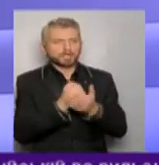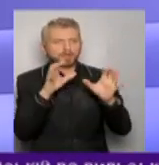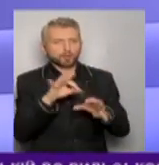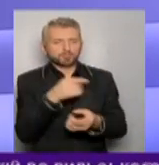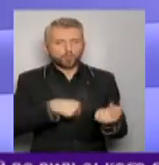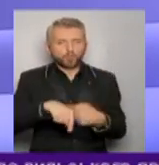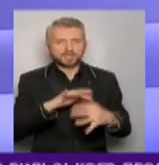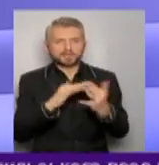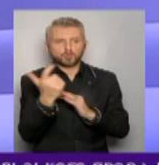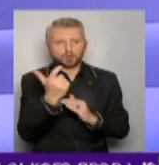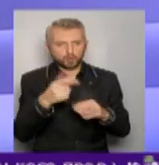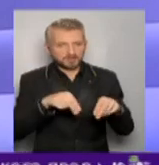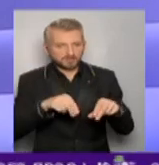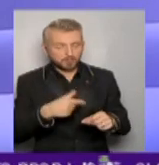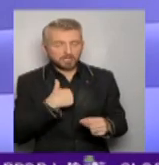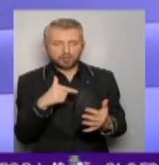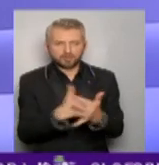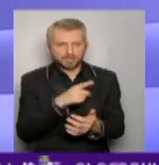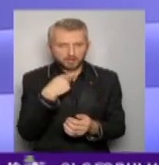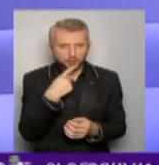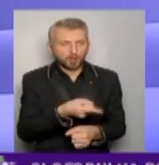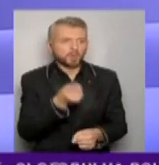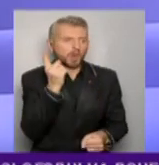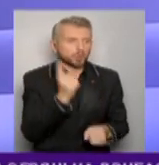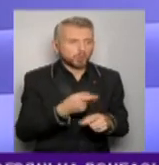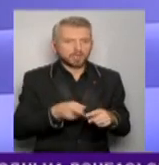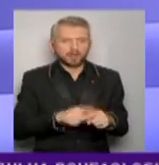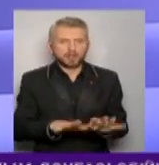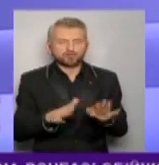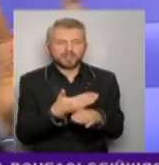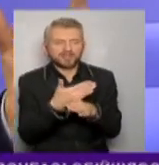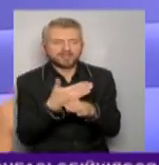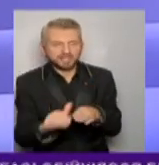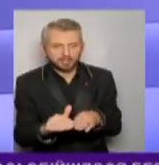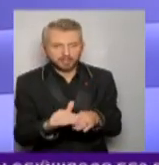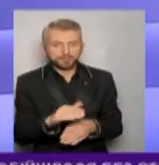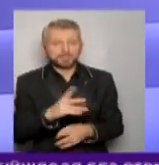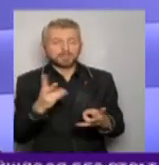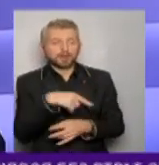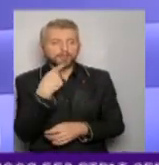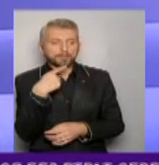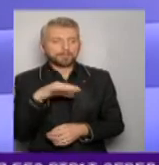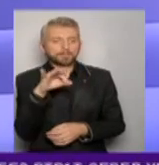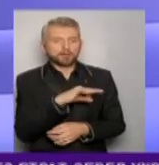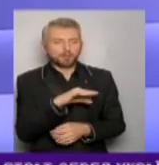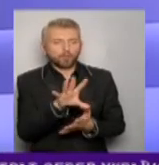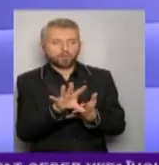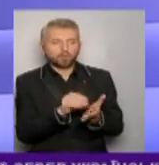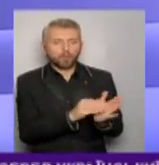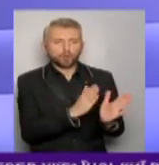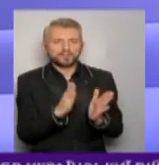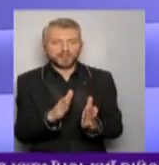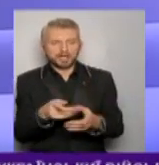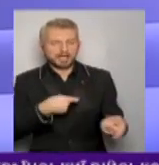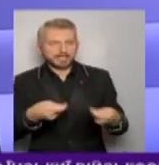обіг сільськогосподарських земель. Я ще раз кажу, що мораторій – це лише частинка. Мову треба вести про модель ринку. Про